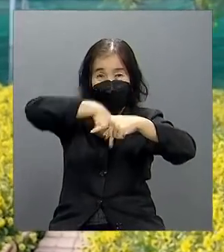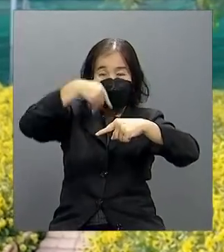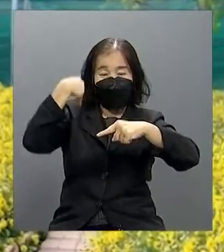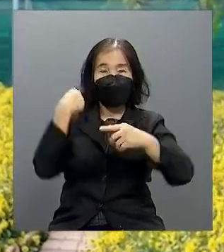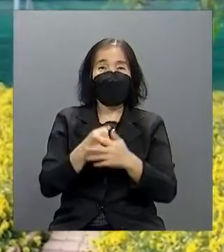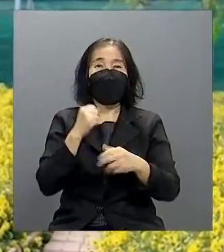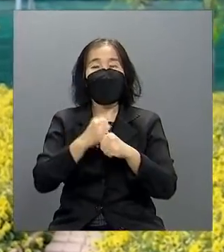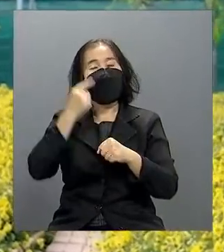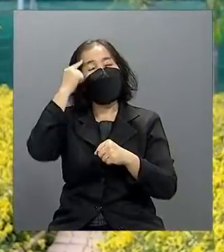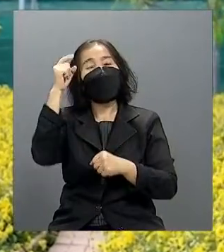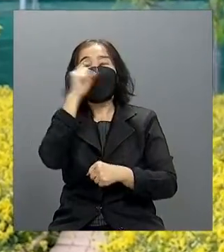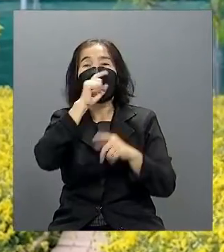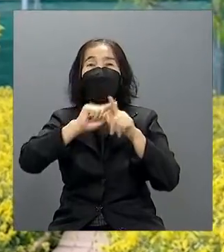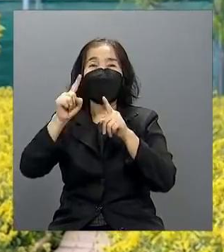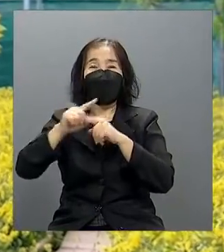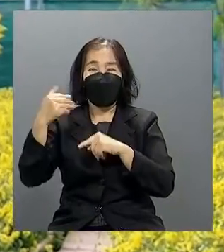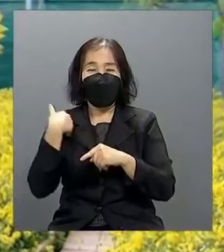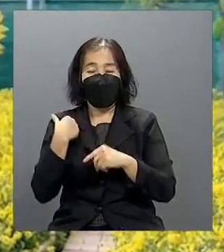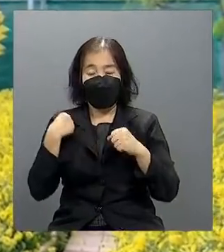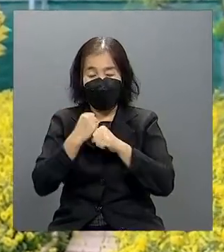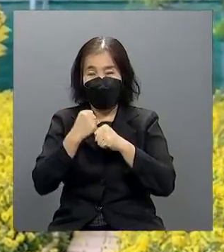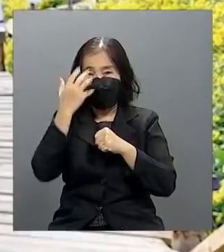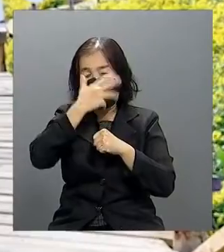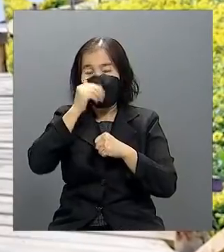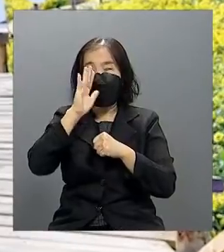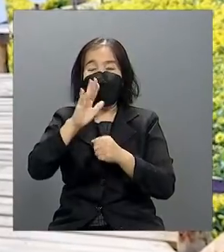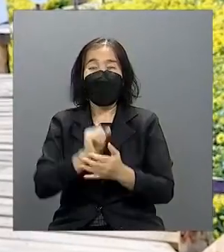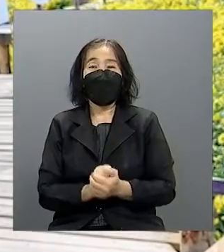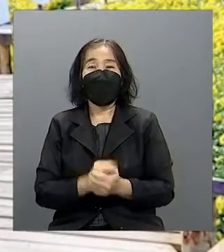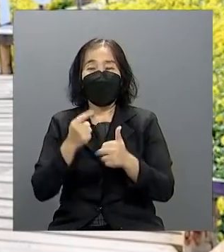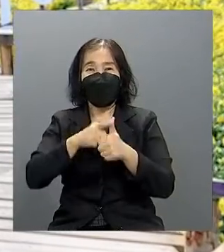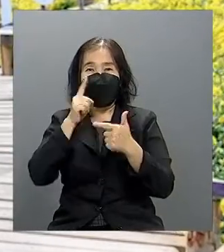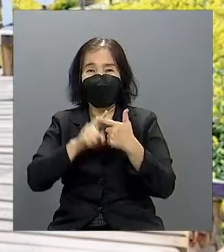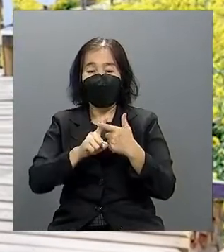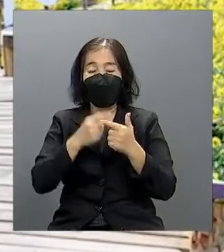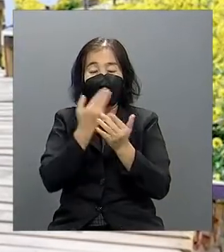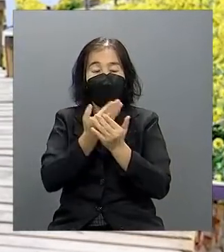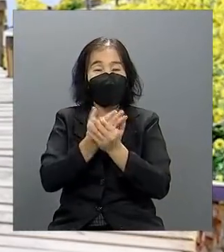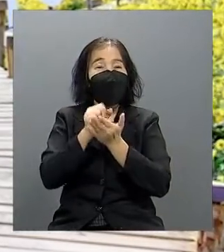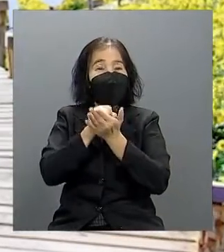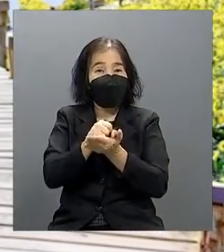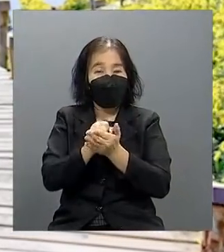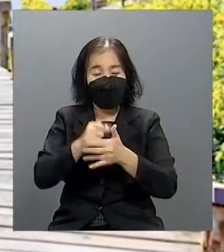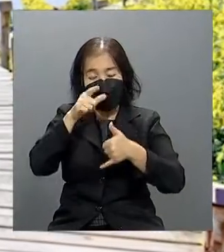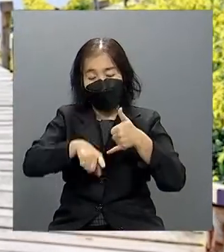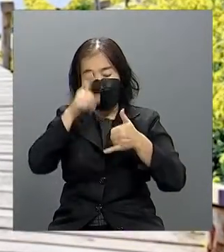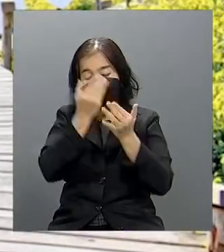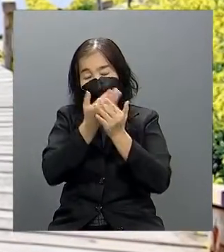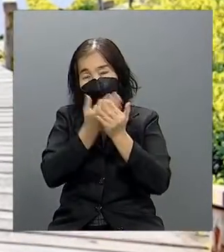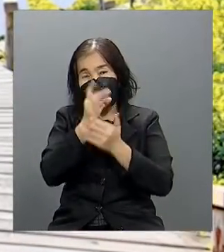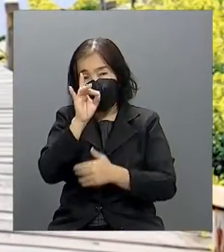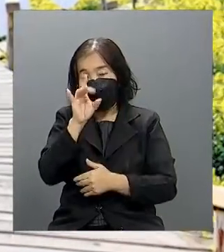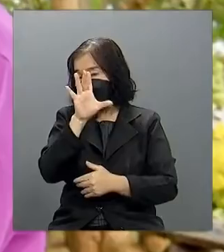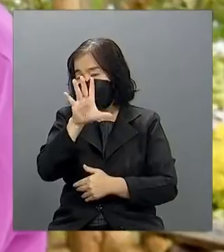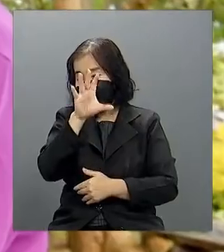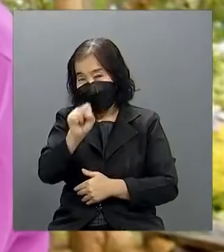างทิวทัศน์สวยงามของขุนเขาค่ะค่าบริการเพื่อบำรุงสถานที่คิดแค่เต็นท์ละ50บาทเท่านั้นเองคุณผู้ชมแต่ถ้าไม่ได้เตรียมเต็นท์มา